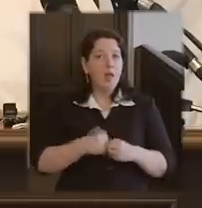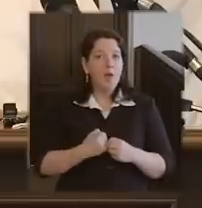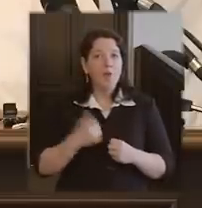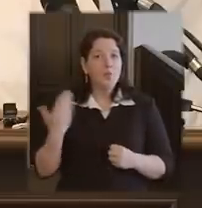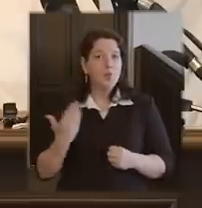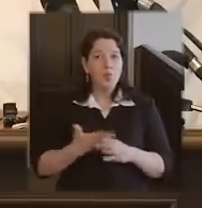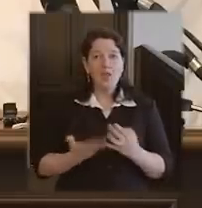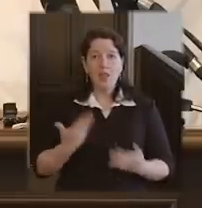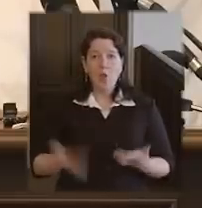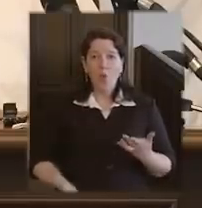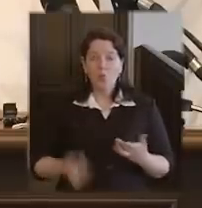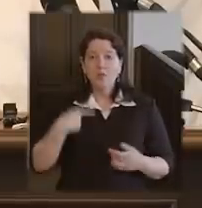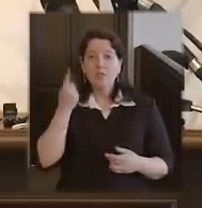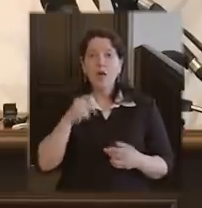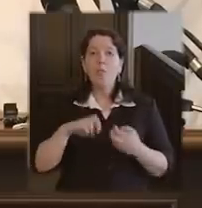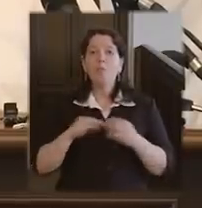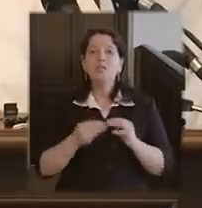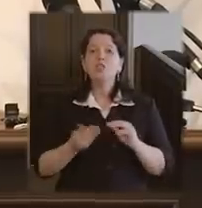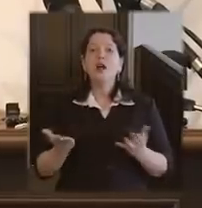ногу, по какой причине. Знаем.